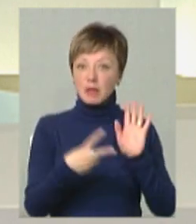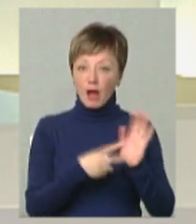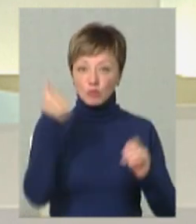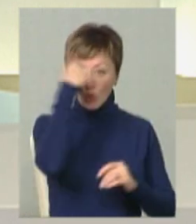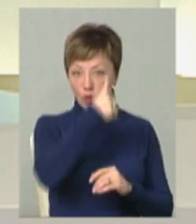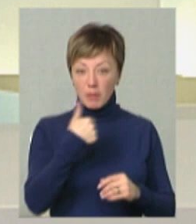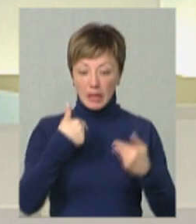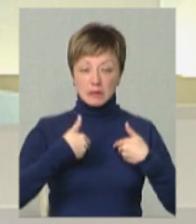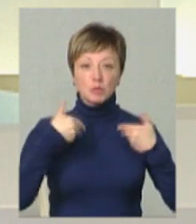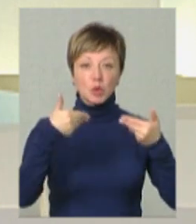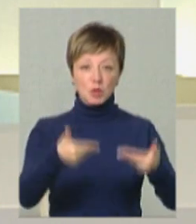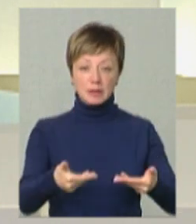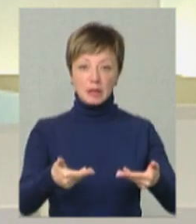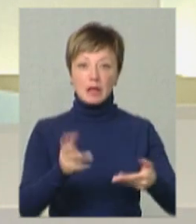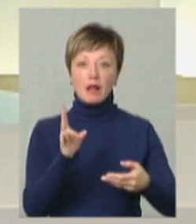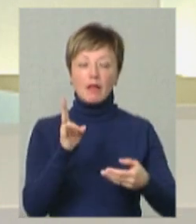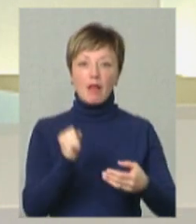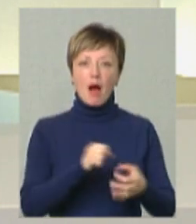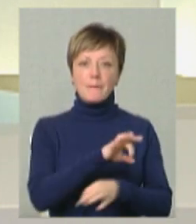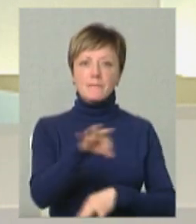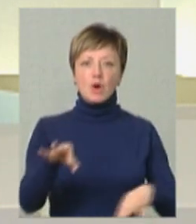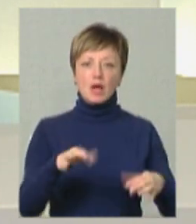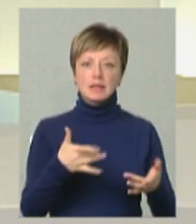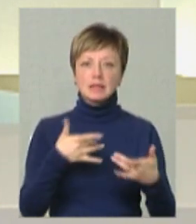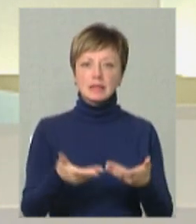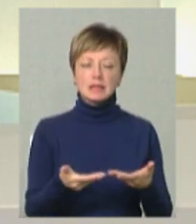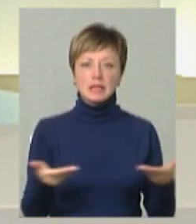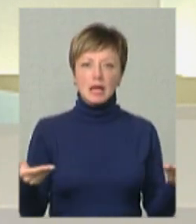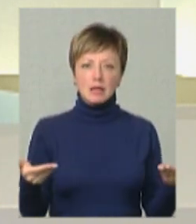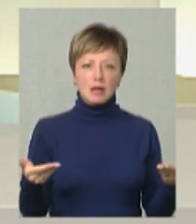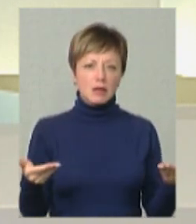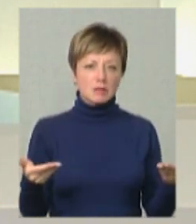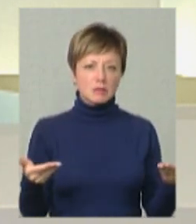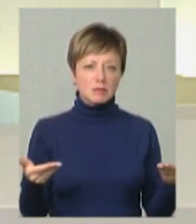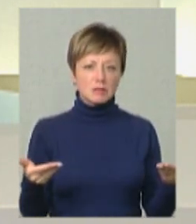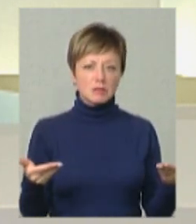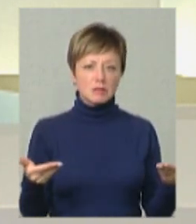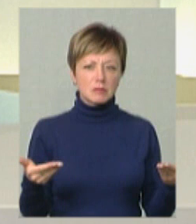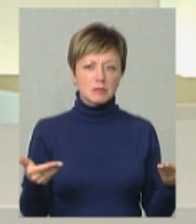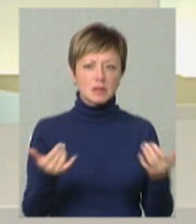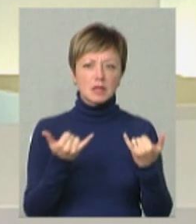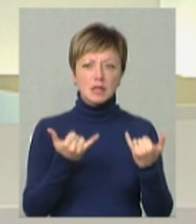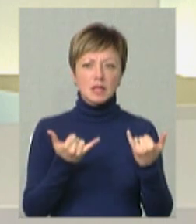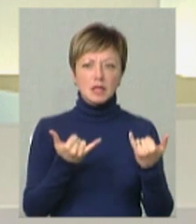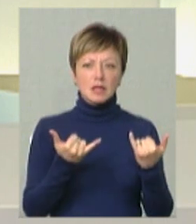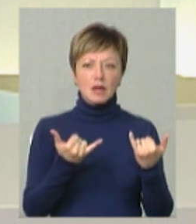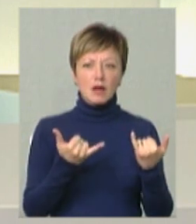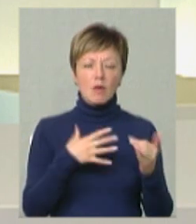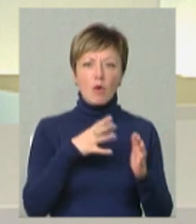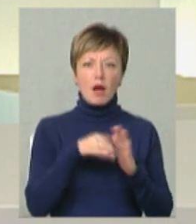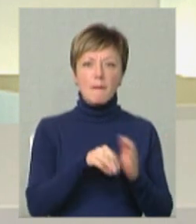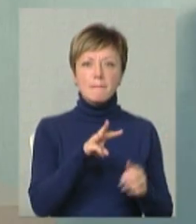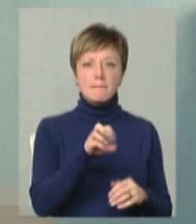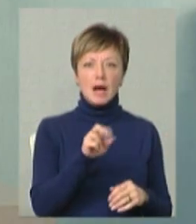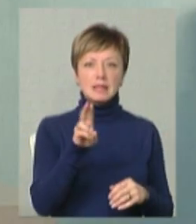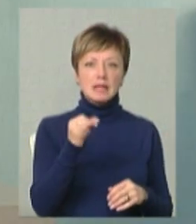році, коли мене запросили на такий проєкт, був сцена, і тоді нині покійний Андрій Мацейко мене запросив,